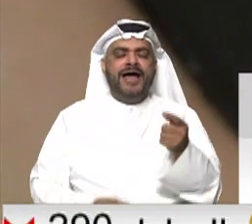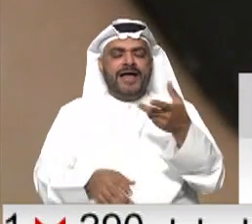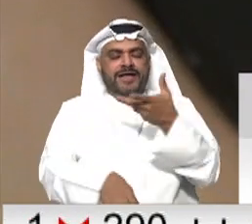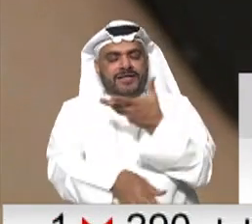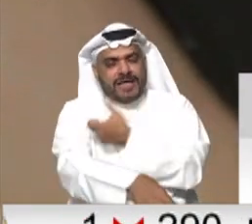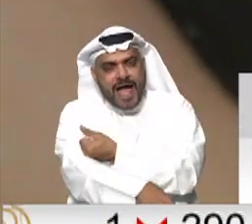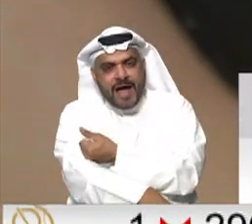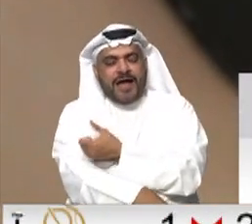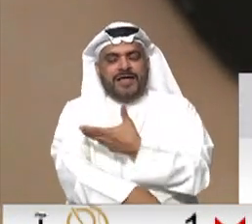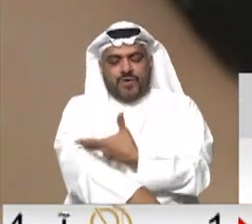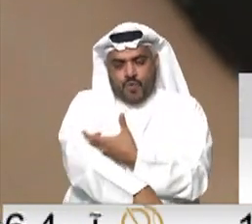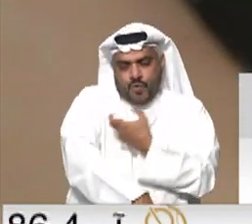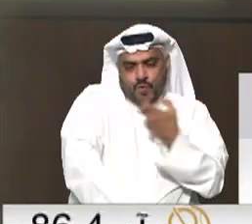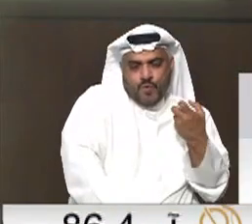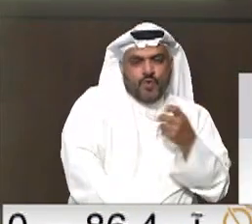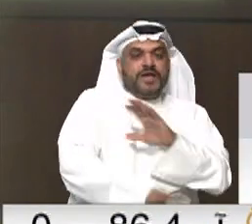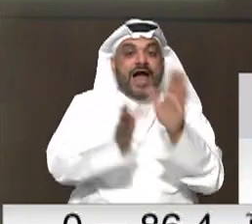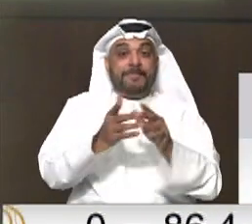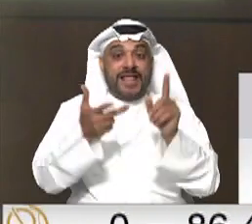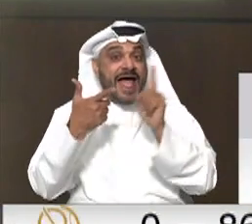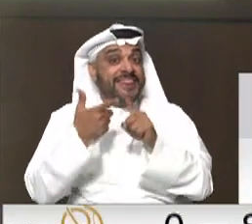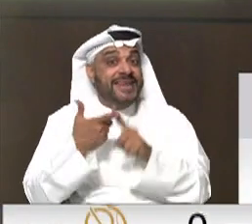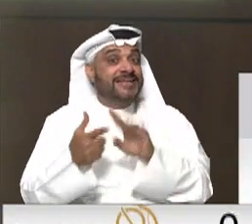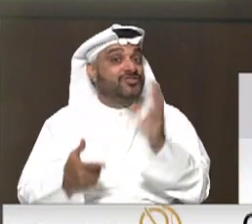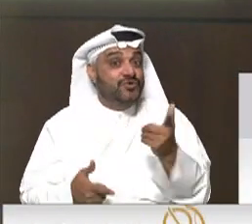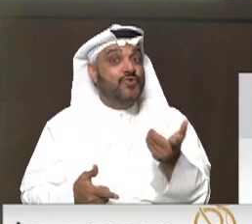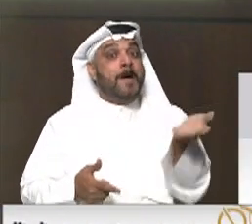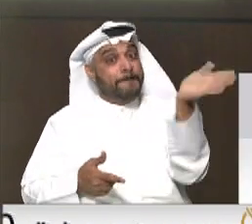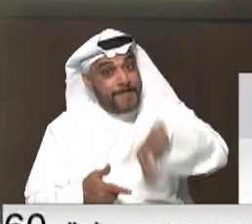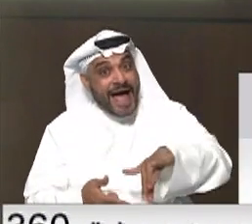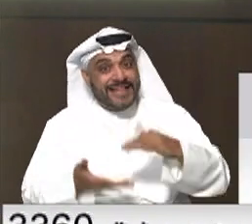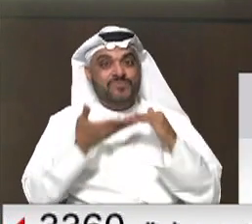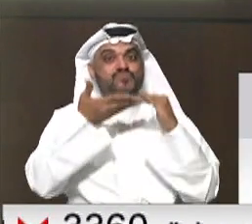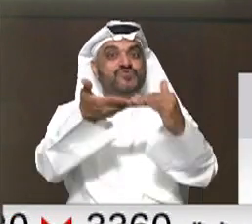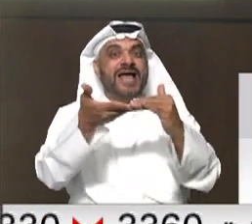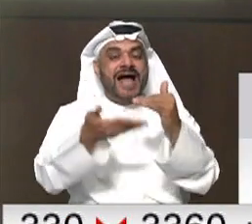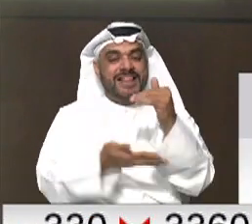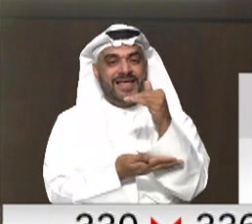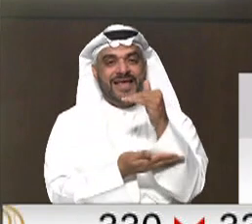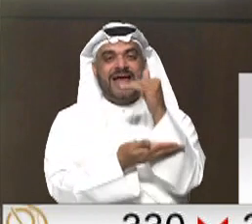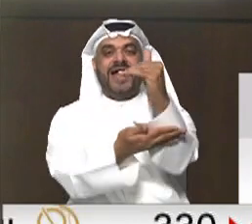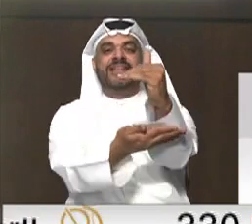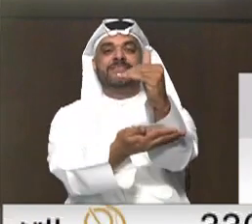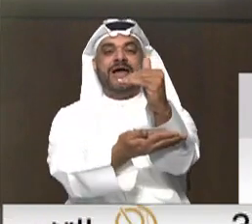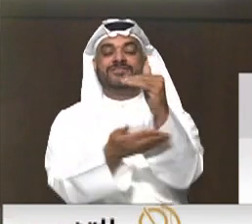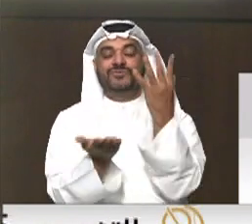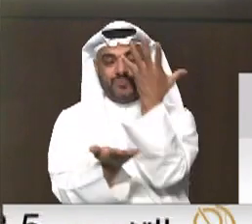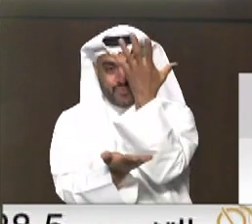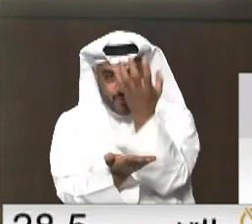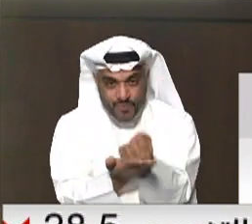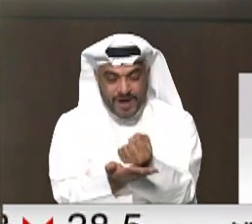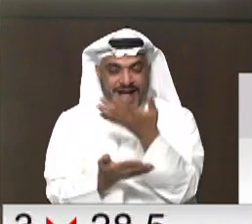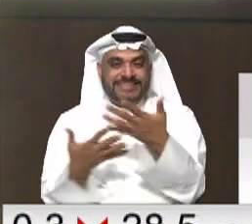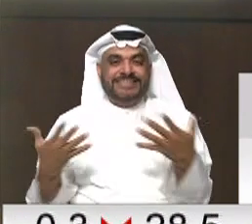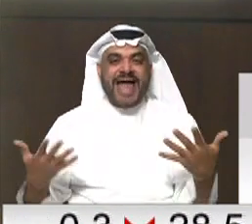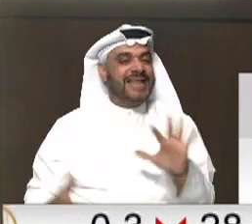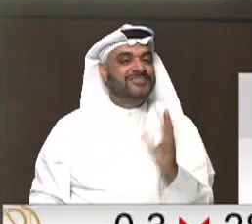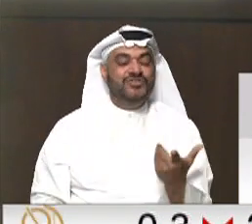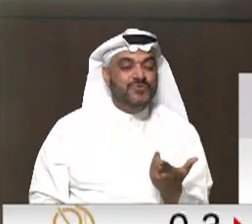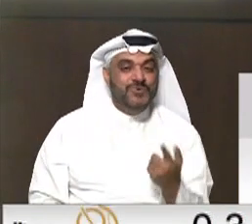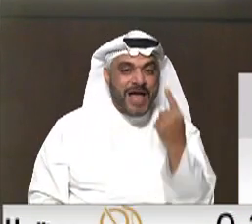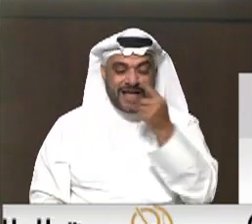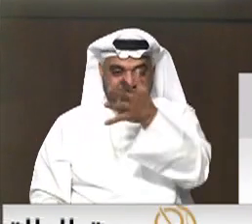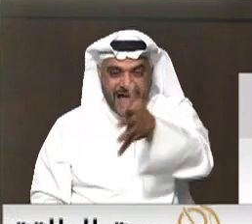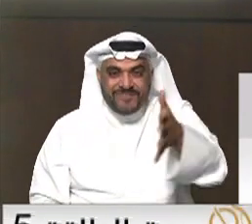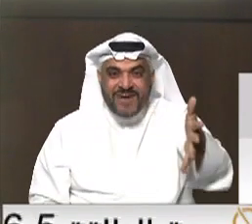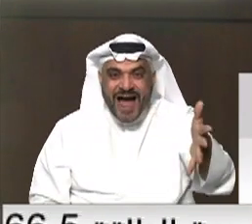الأطفال، وهي كانت تطعيمات كانت وراح نرفع على التطبيق سهل، بحيث